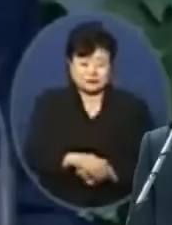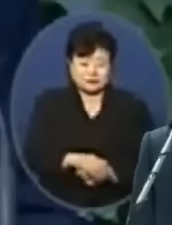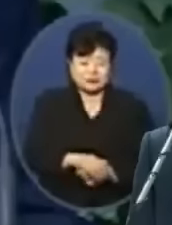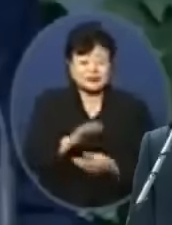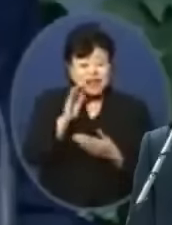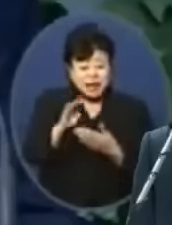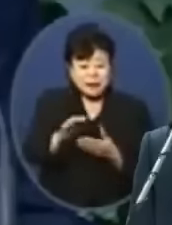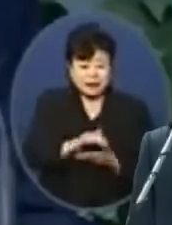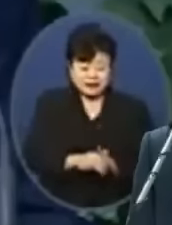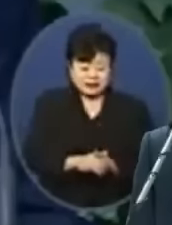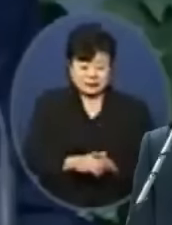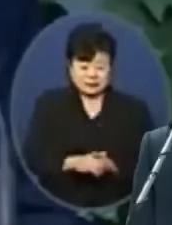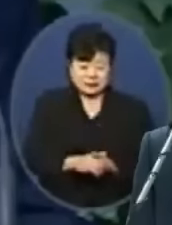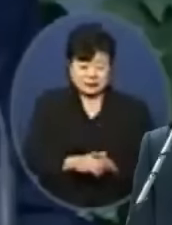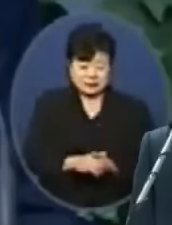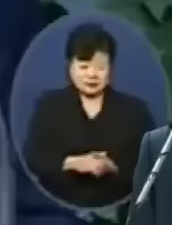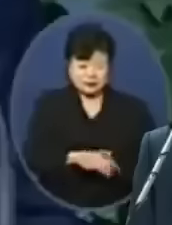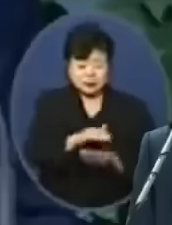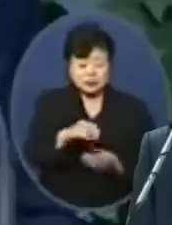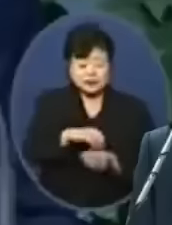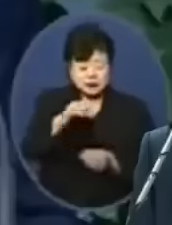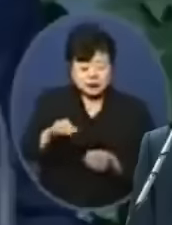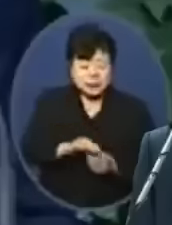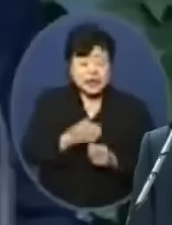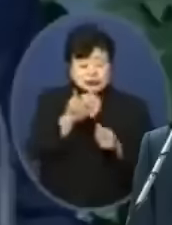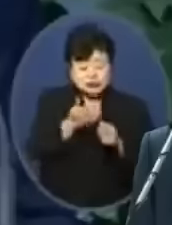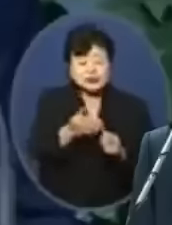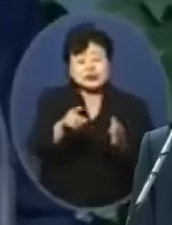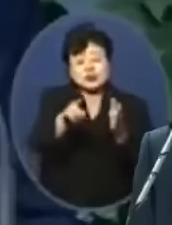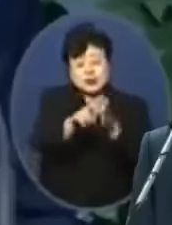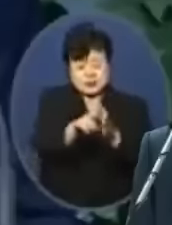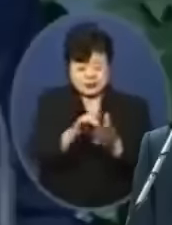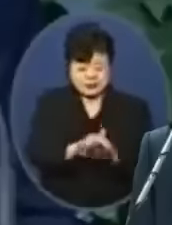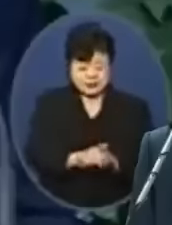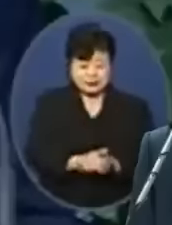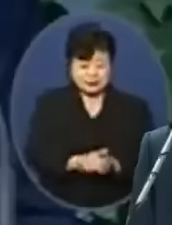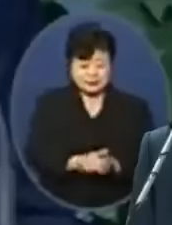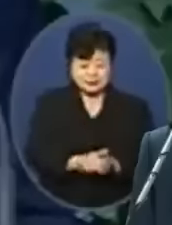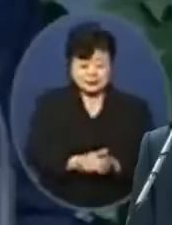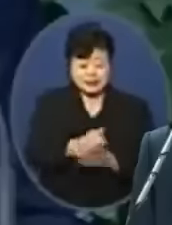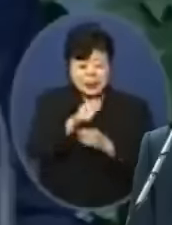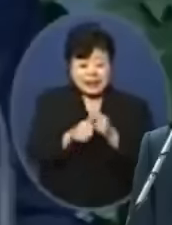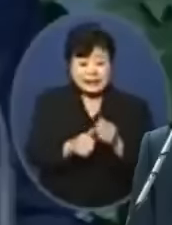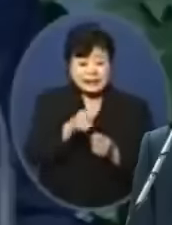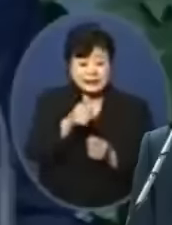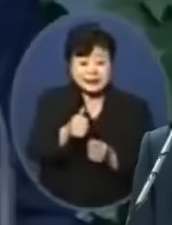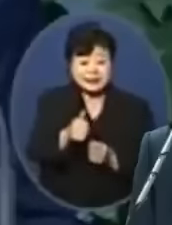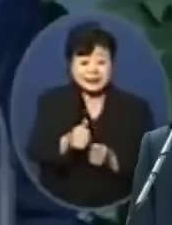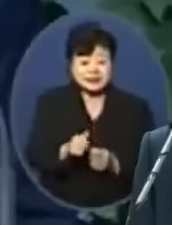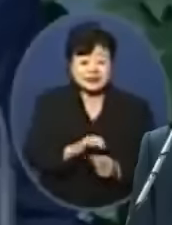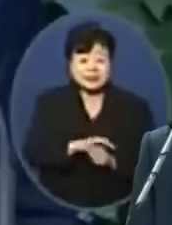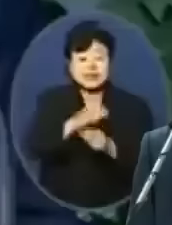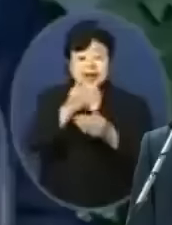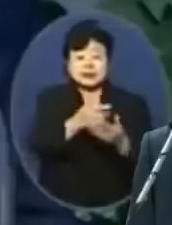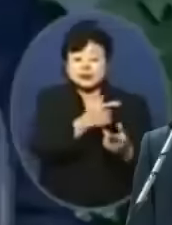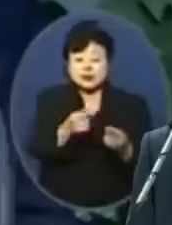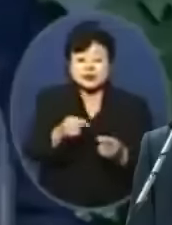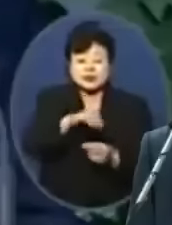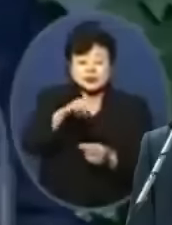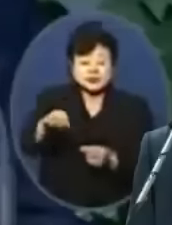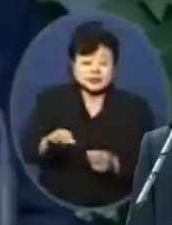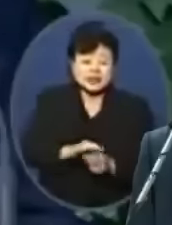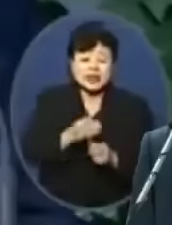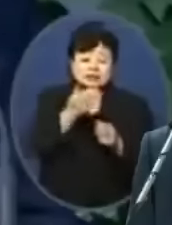그 다음 우리 이웃을 사랑해야 되는 것입니다. 하나님이 우리를 사랑한 것처럼